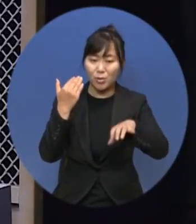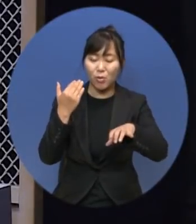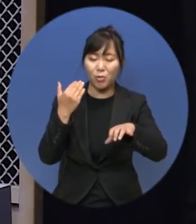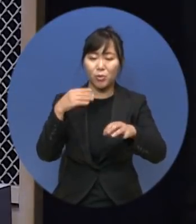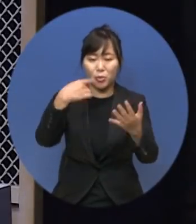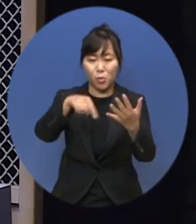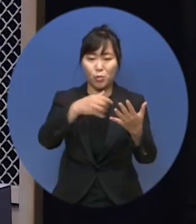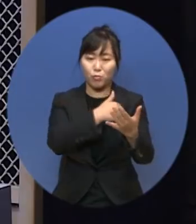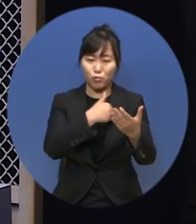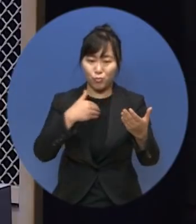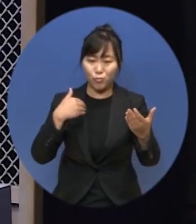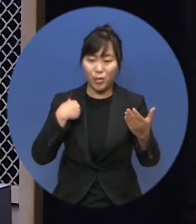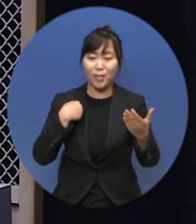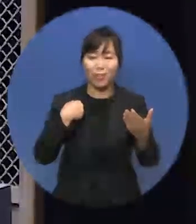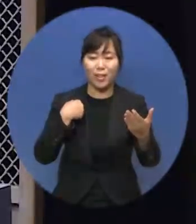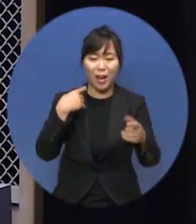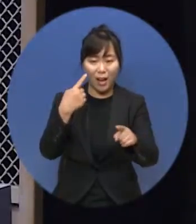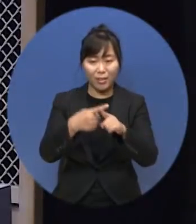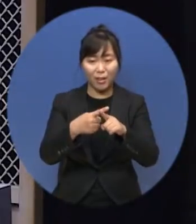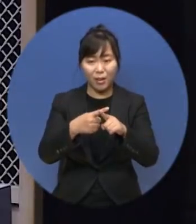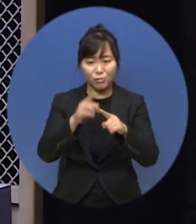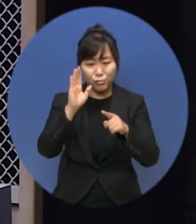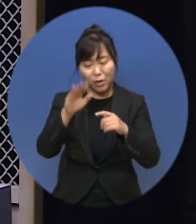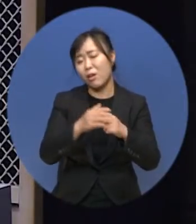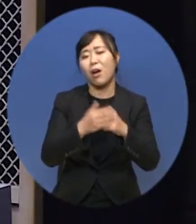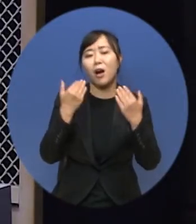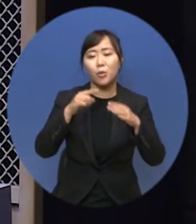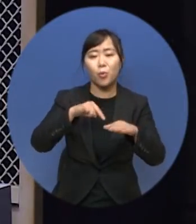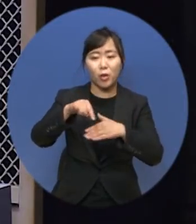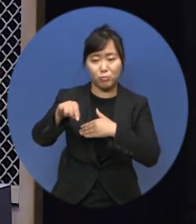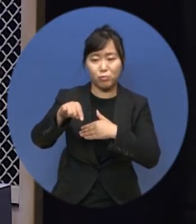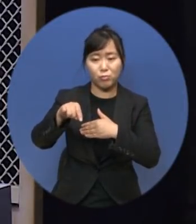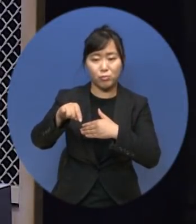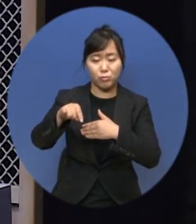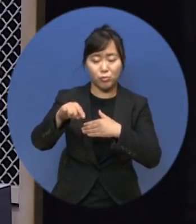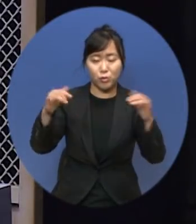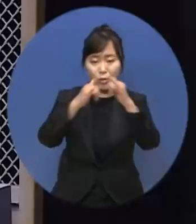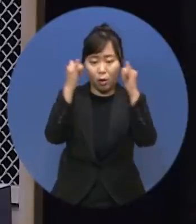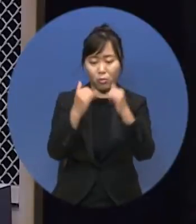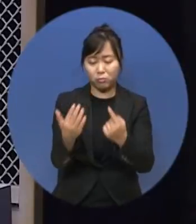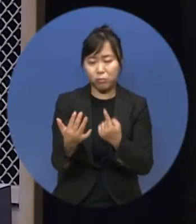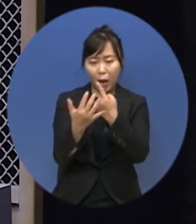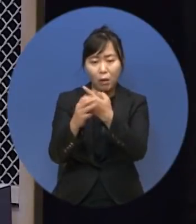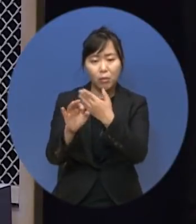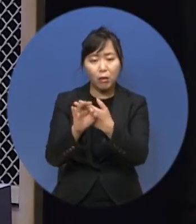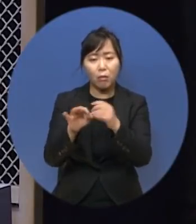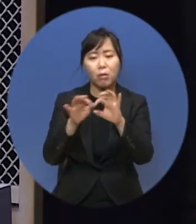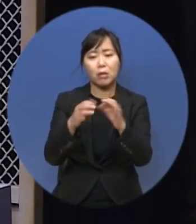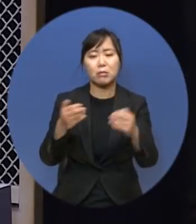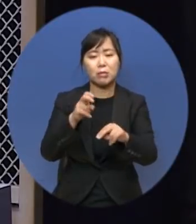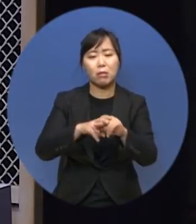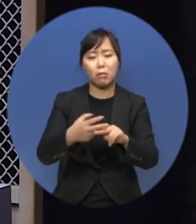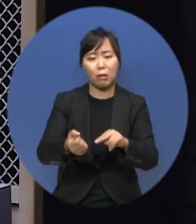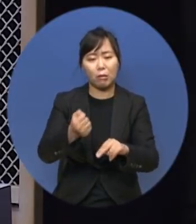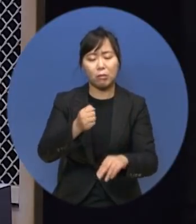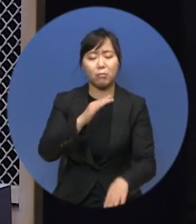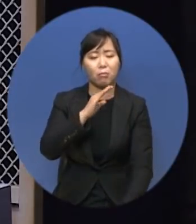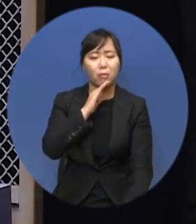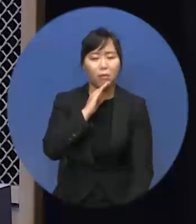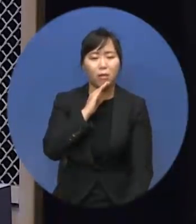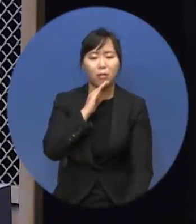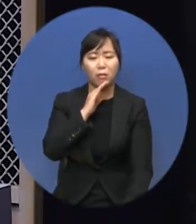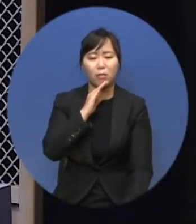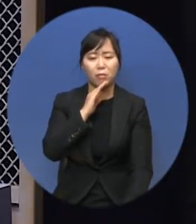이렇게 충분한 교육으로 이루어지다가 막상 이제 학교 밖을 나오면은 관련으로 이렇게 일자리를 갖는 게 상당히